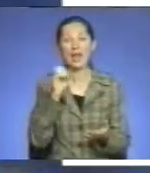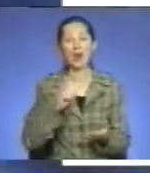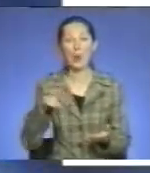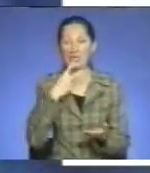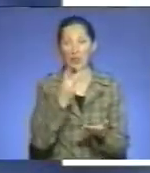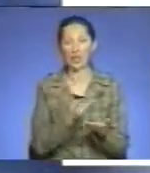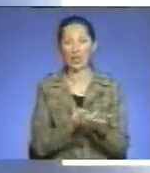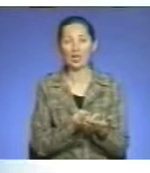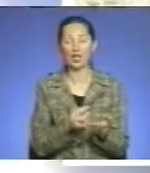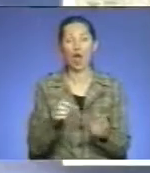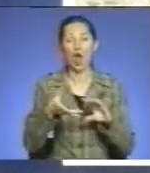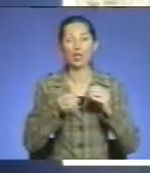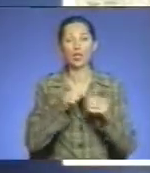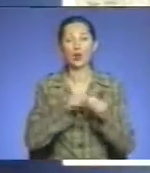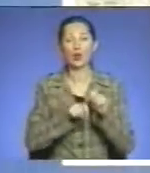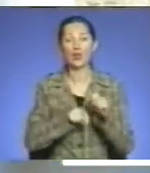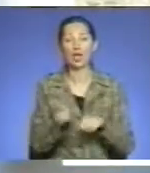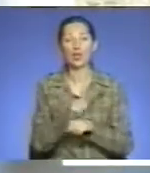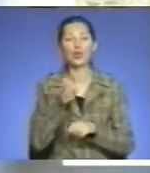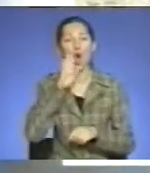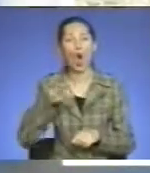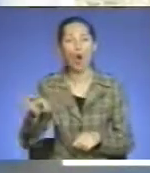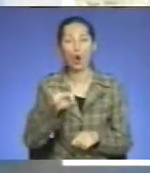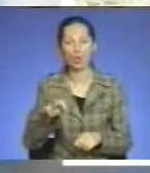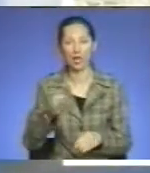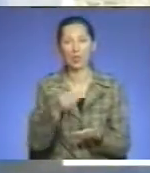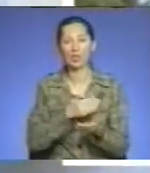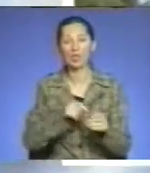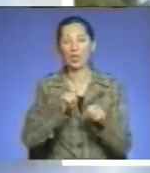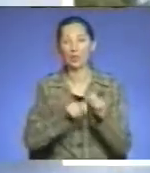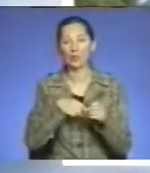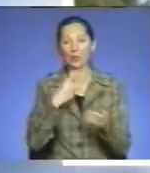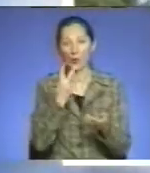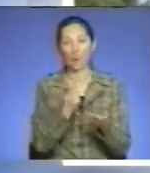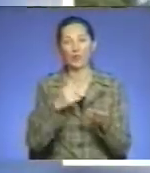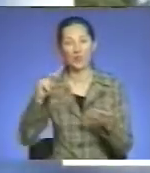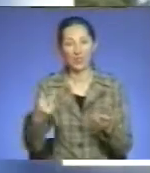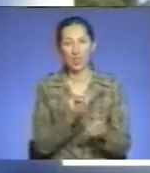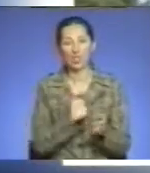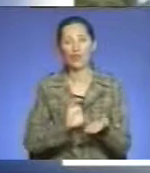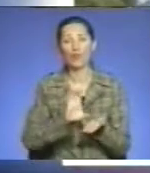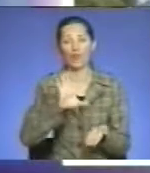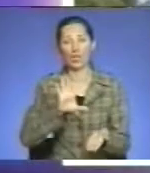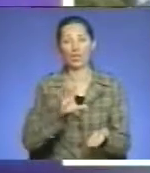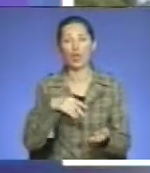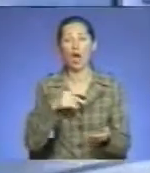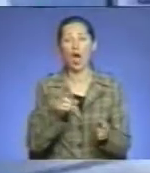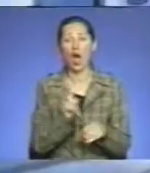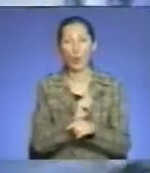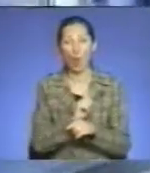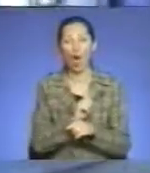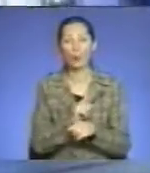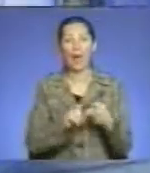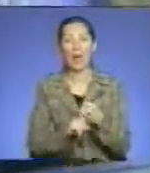Результати перевірки тернопільського ставу. Останнє дослідження показало вдвічі вищий допустимої норми рівень бактерій кишкової палички.